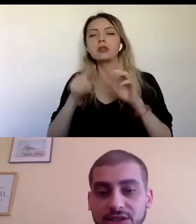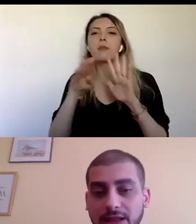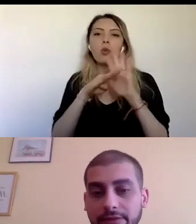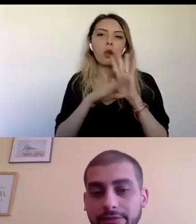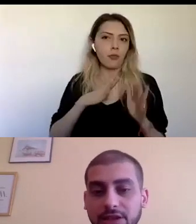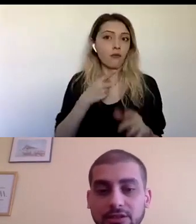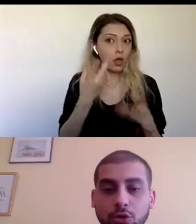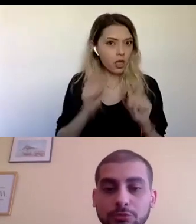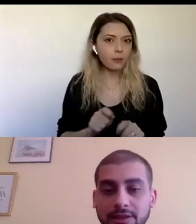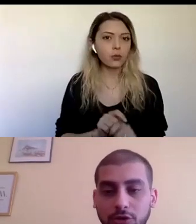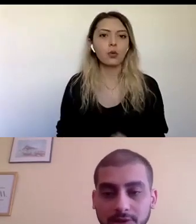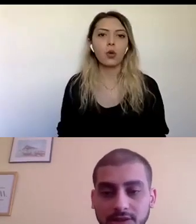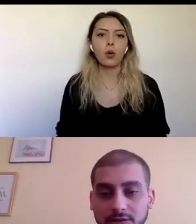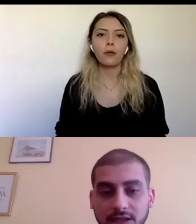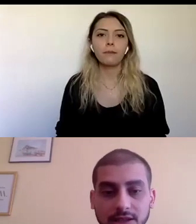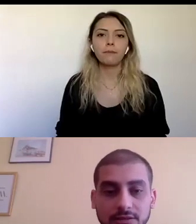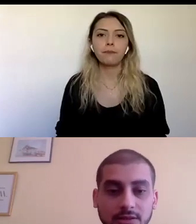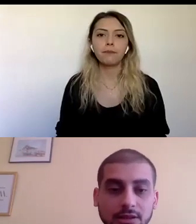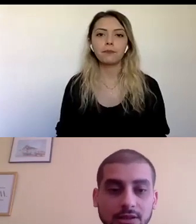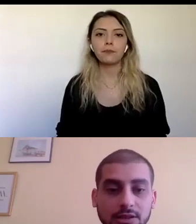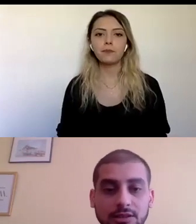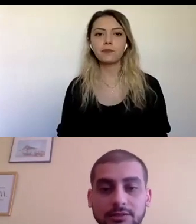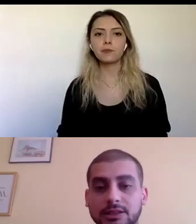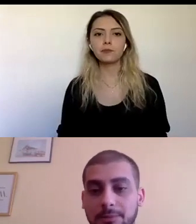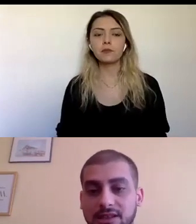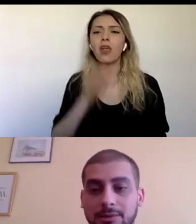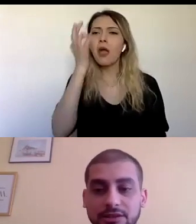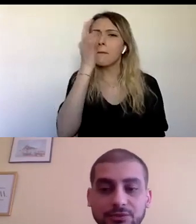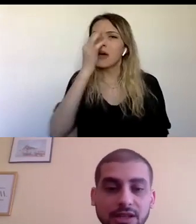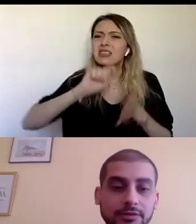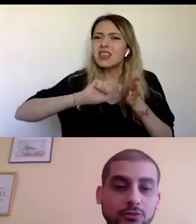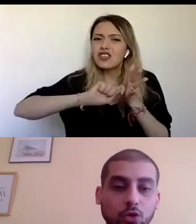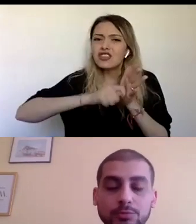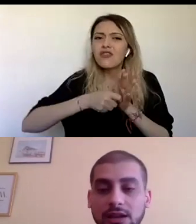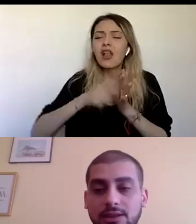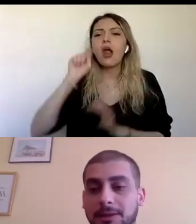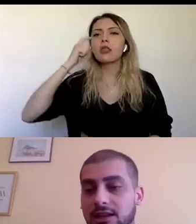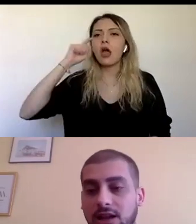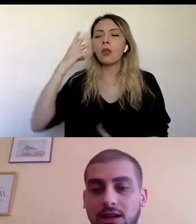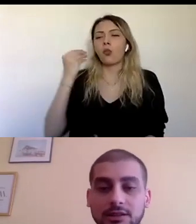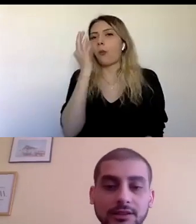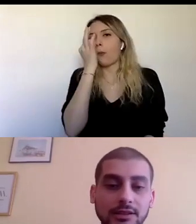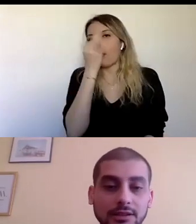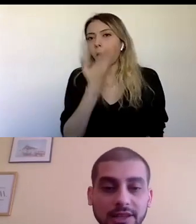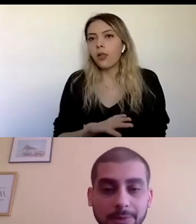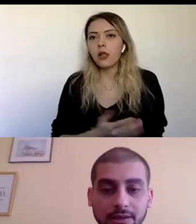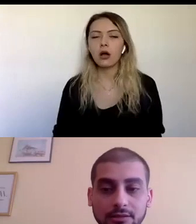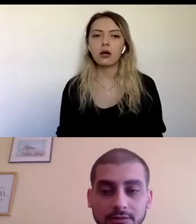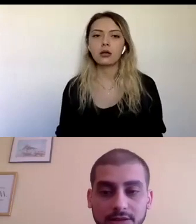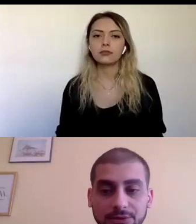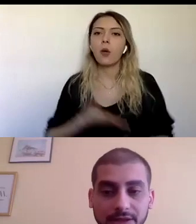Basit şifreler işin en olmazsa olmazı zaten tahmin edilebilir şifreler, doğum tarihi, plaka